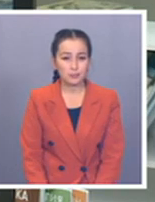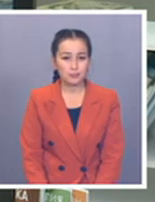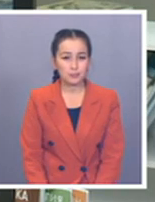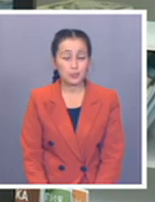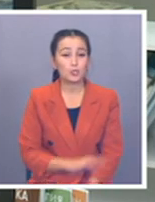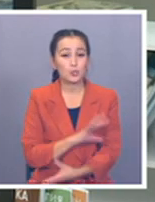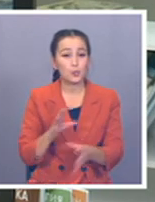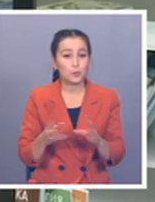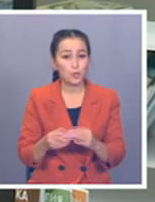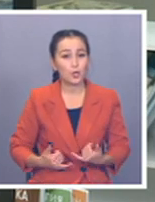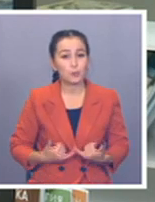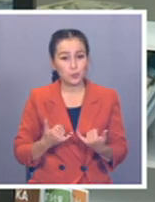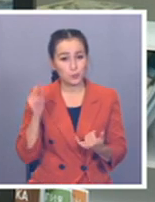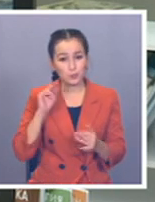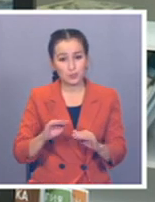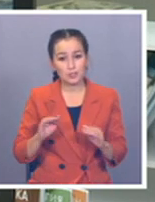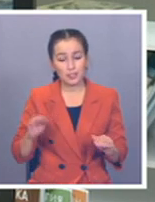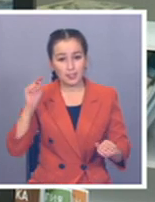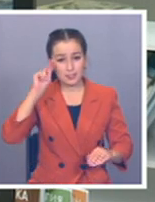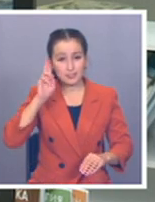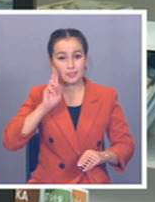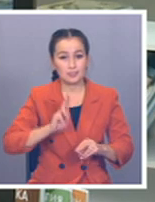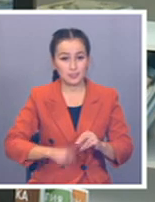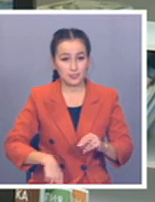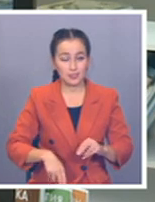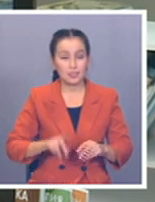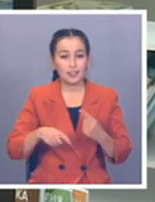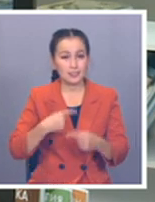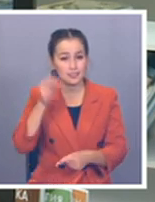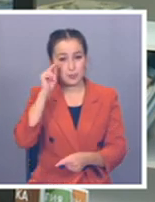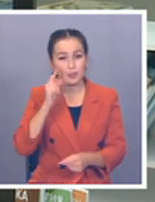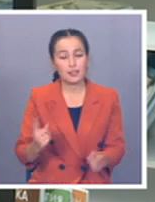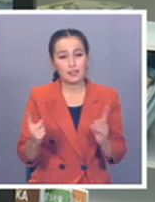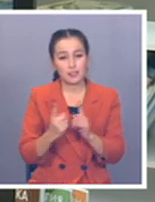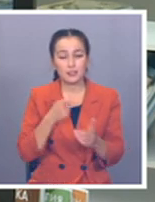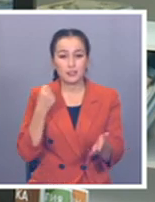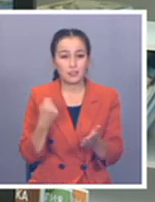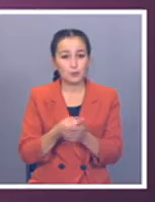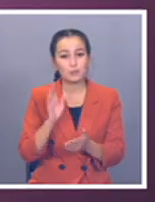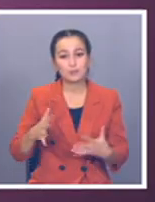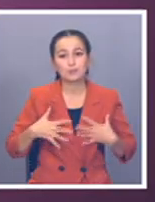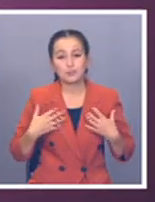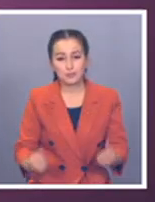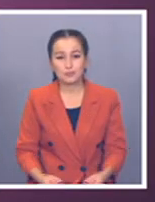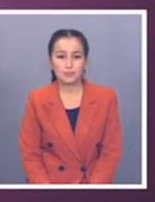Сонымен, құрметті оқушылар, бүгінгі сабағымыз аяқталды. Келесі сабақта жүздескенше, сау болыңыздар!